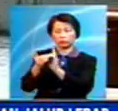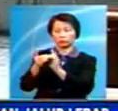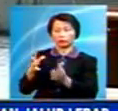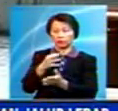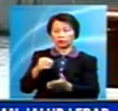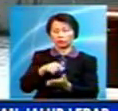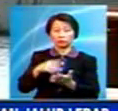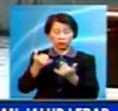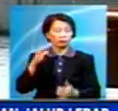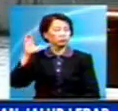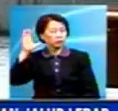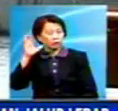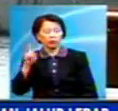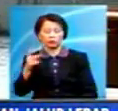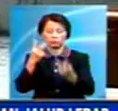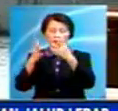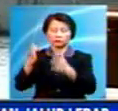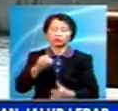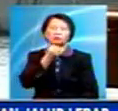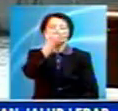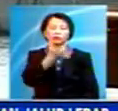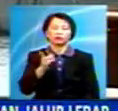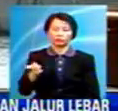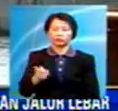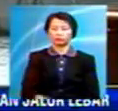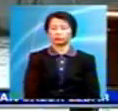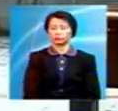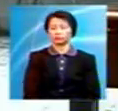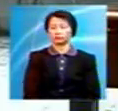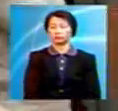ini kita dengarkan antara luahan mereka.